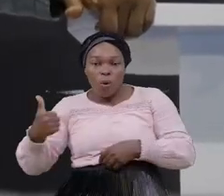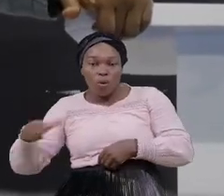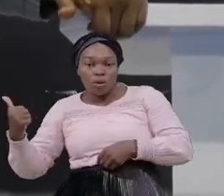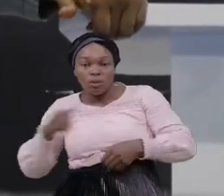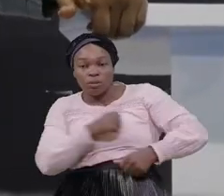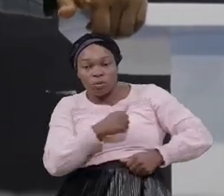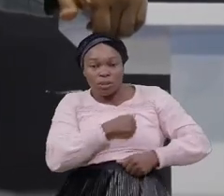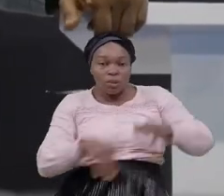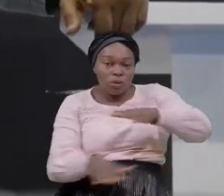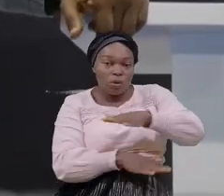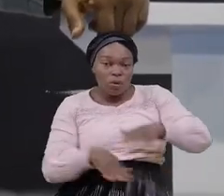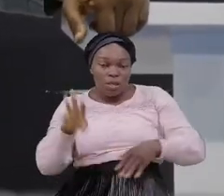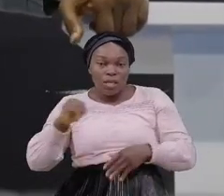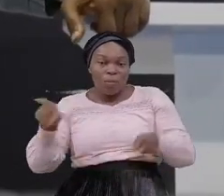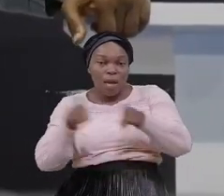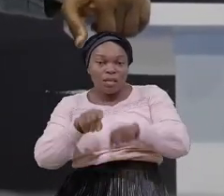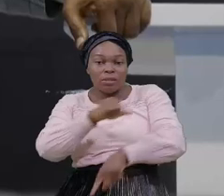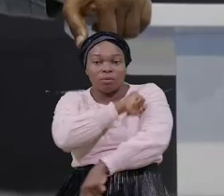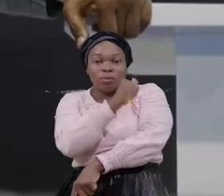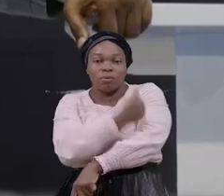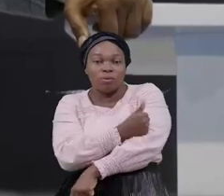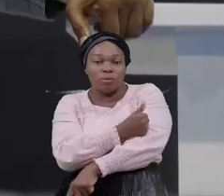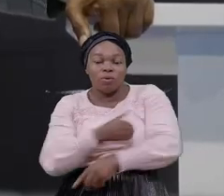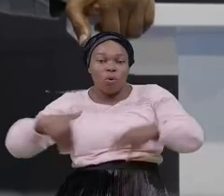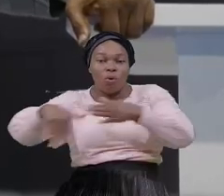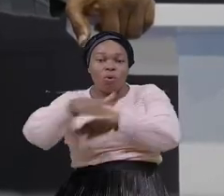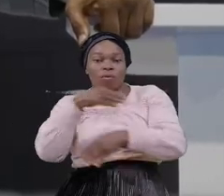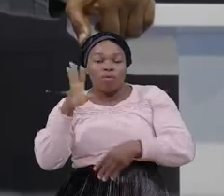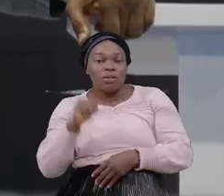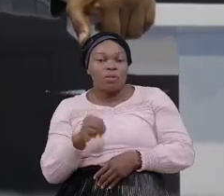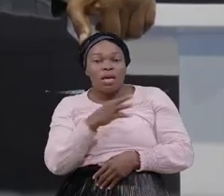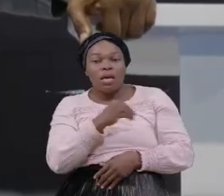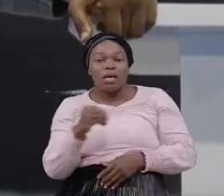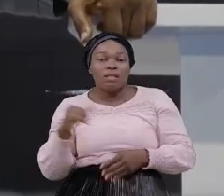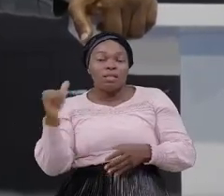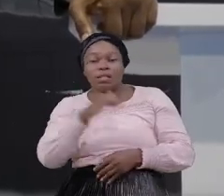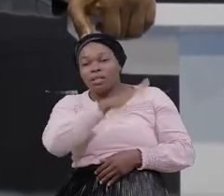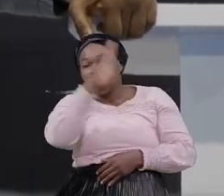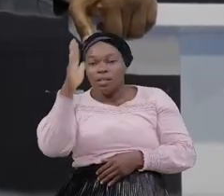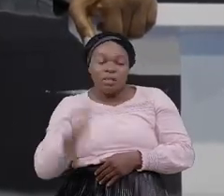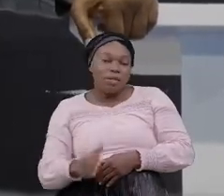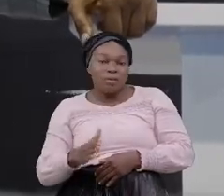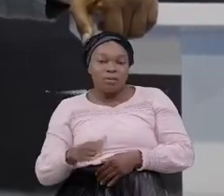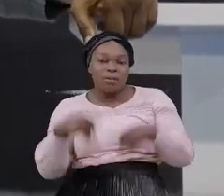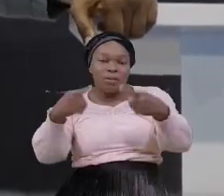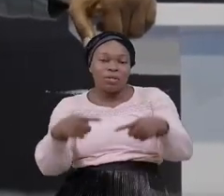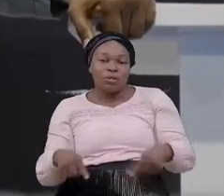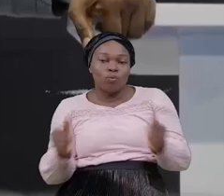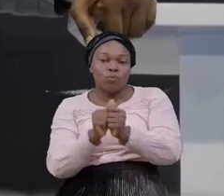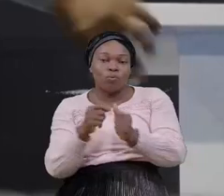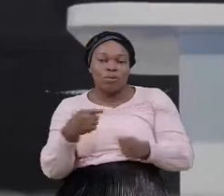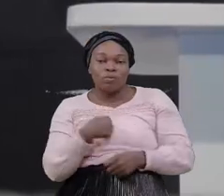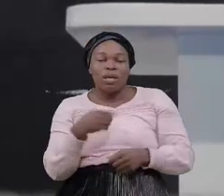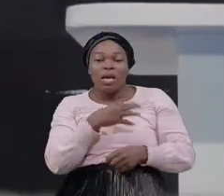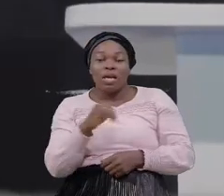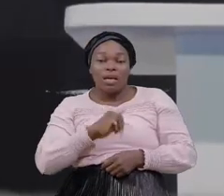Et quand je dis à ces soldats sous moi, ils n'argumentent pas avec moi.